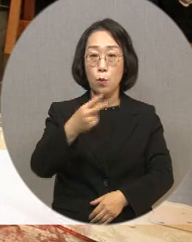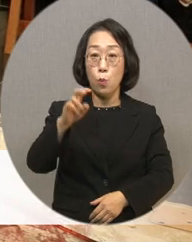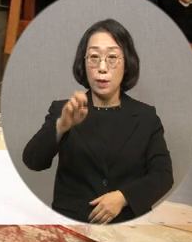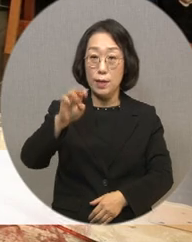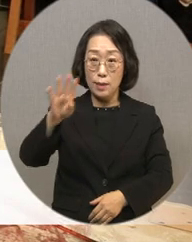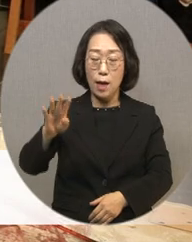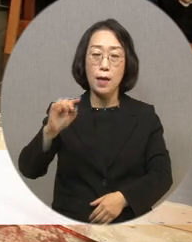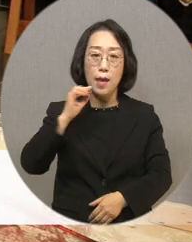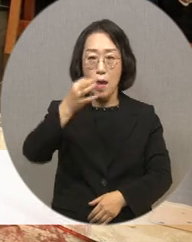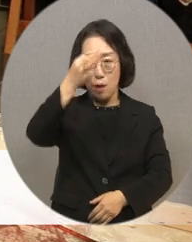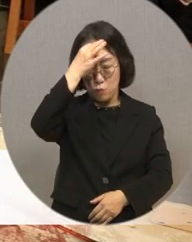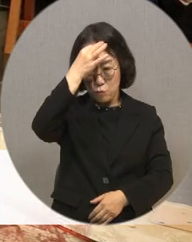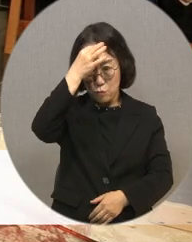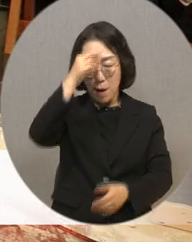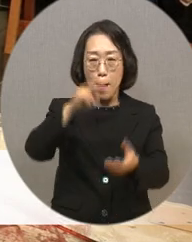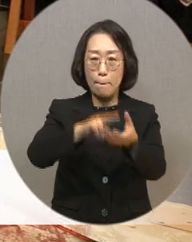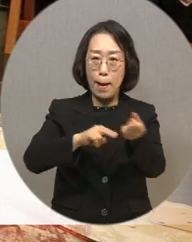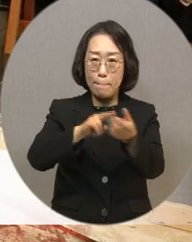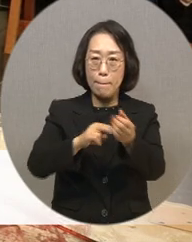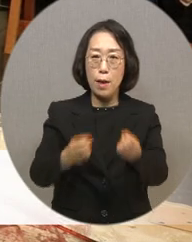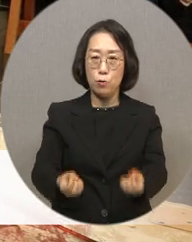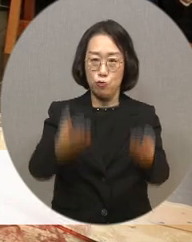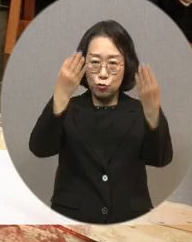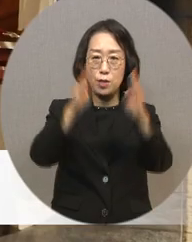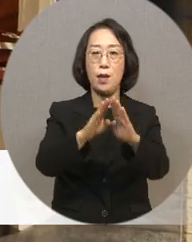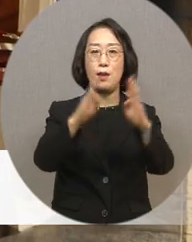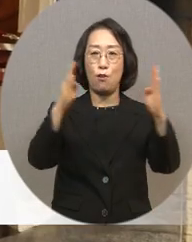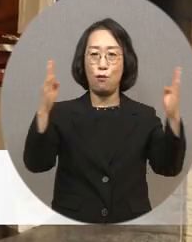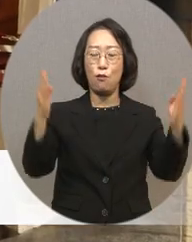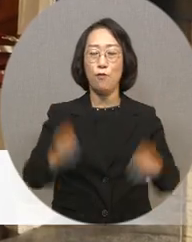전남 아트 옥션 페스티벌이 개최됐습니다.